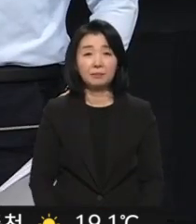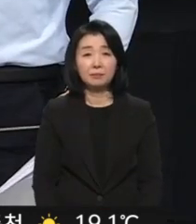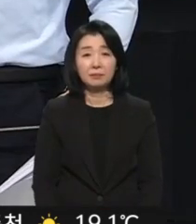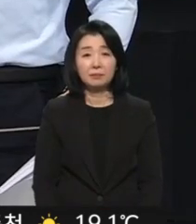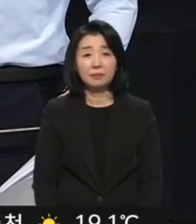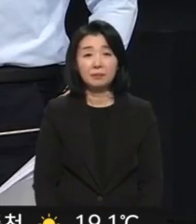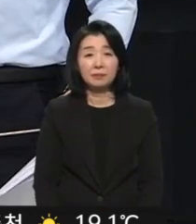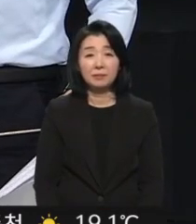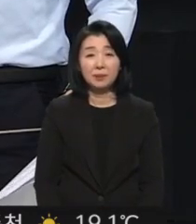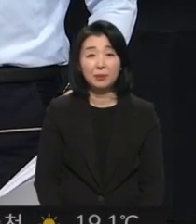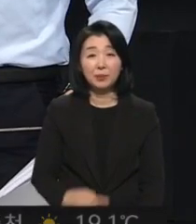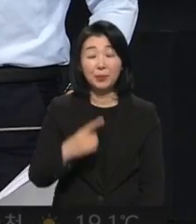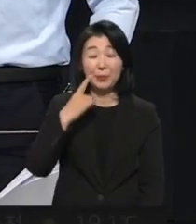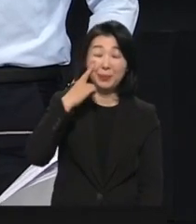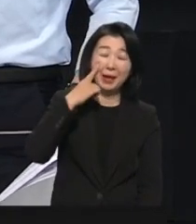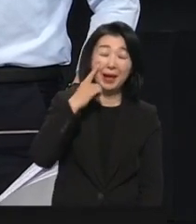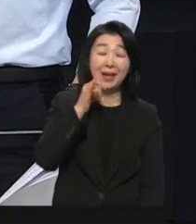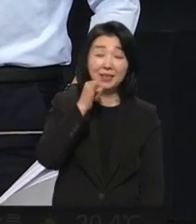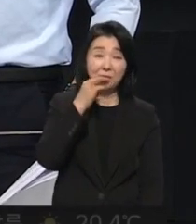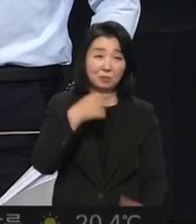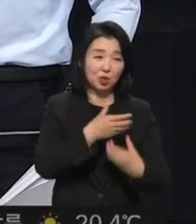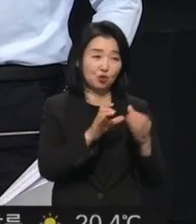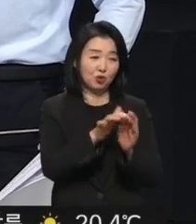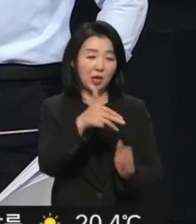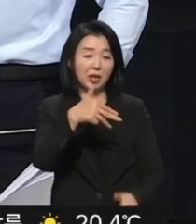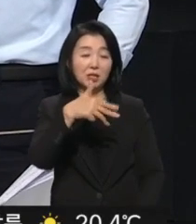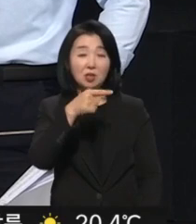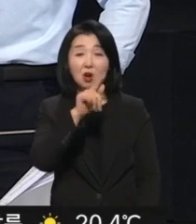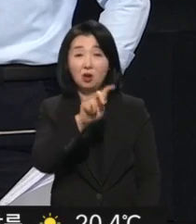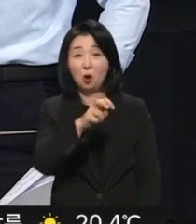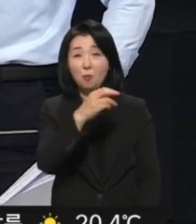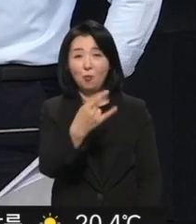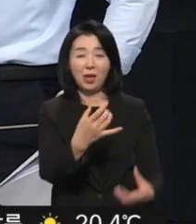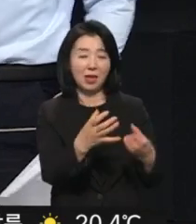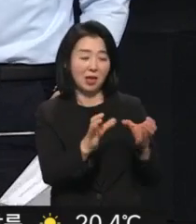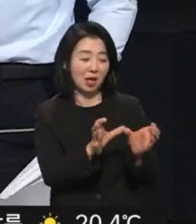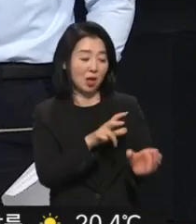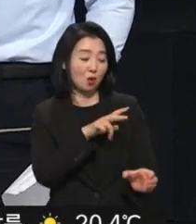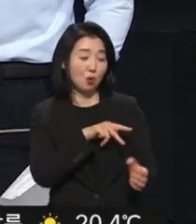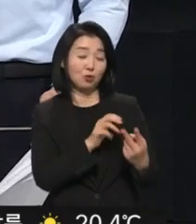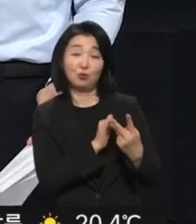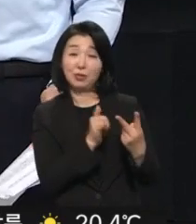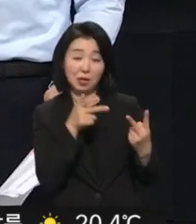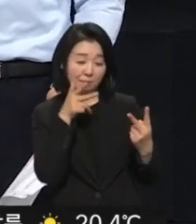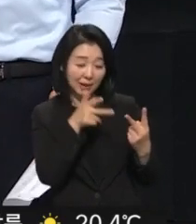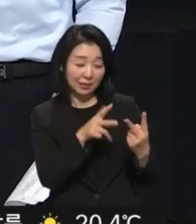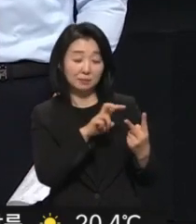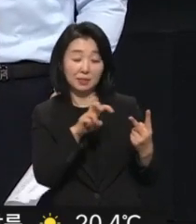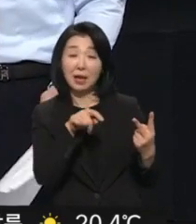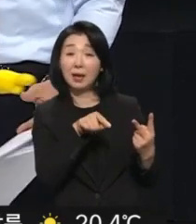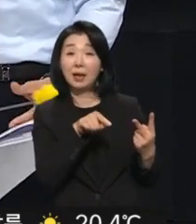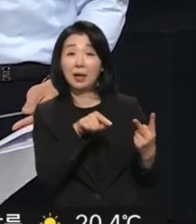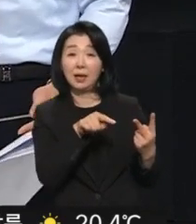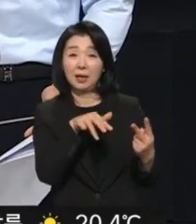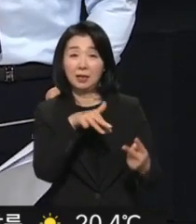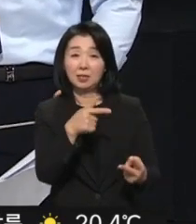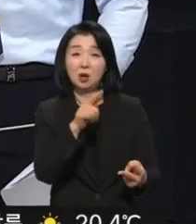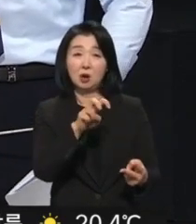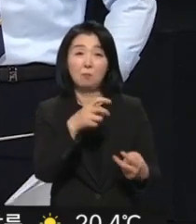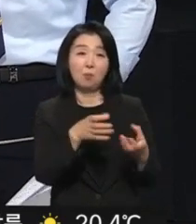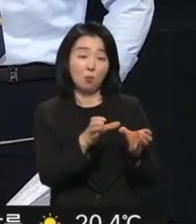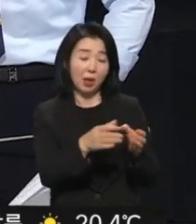오늘은 최근 이목을 끌고 있는 민주당 철엄의 소속 두 사람의 소식을 정리해드렸습니다. 이 철엄의 소속이란 점 외에도